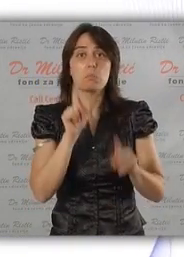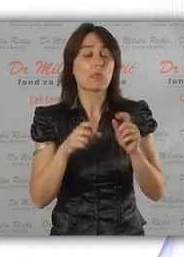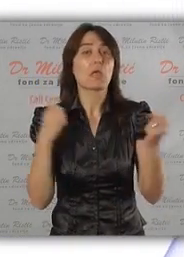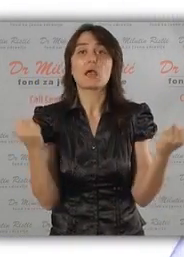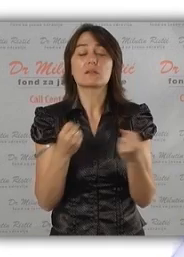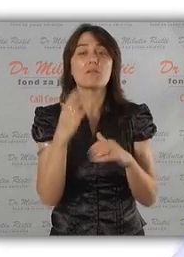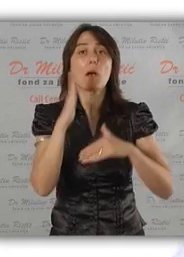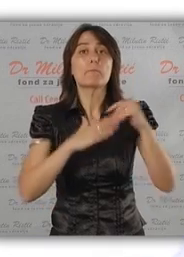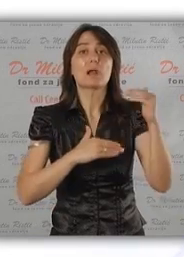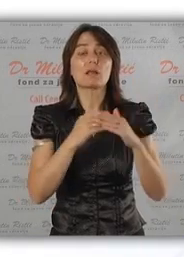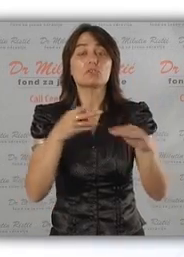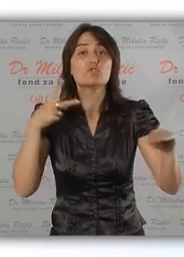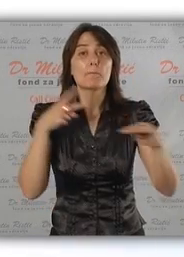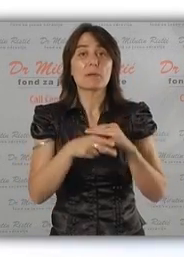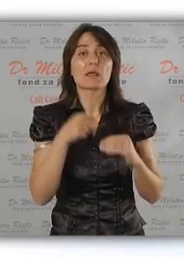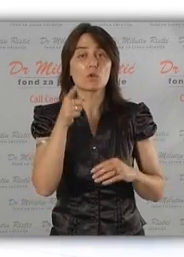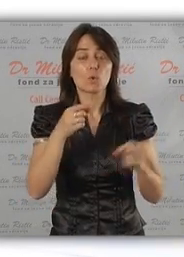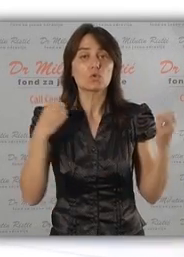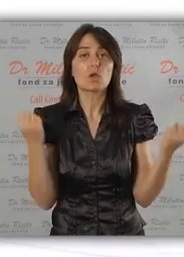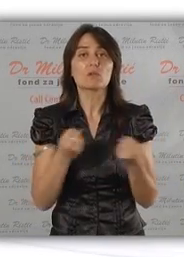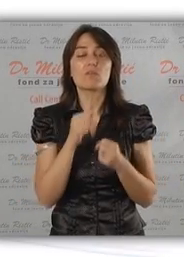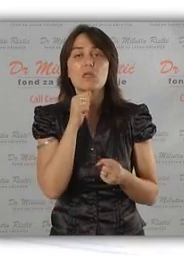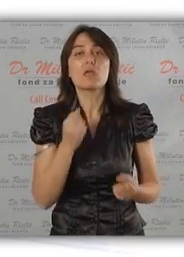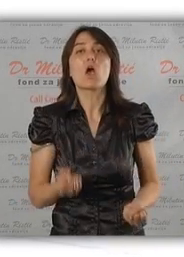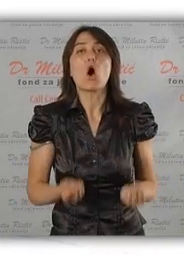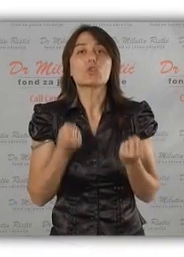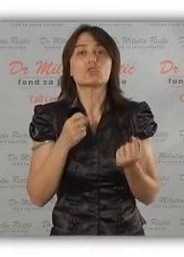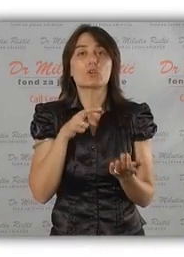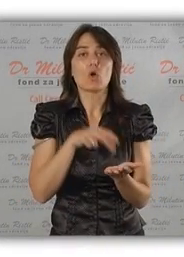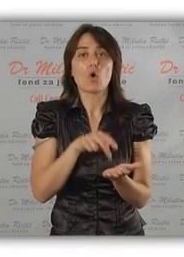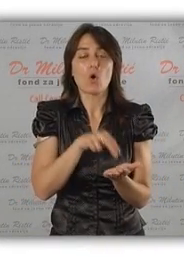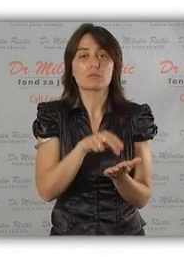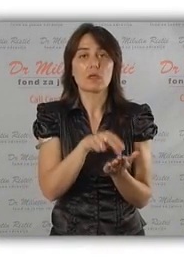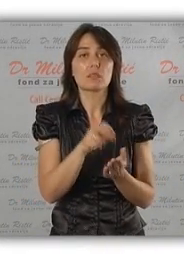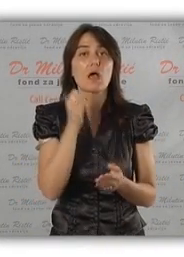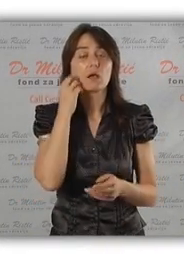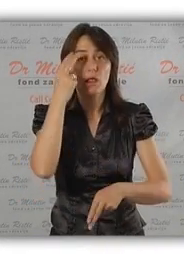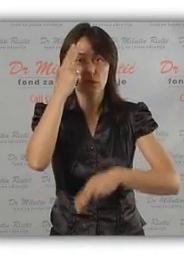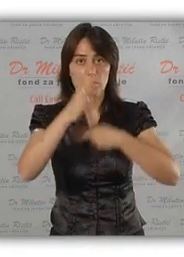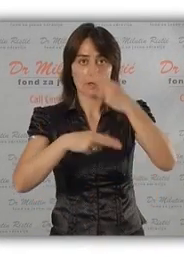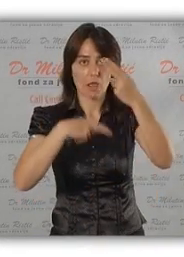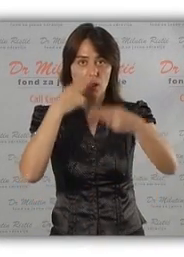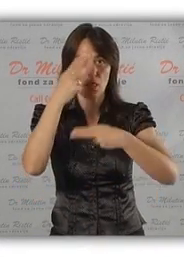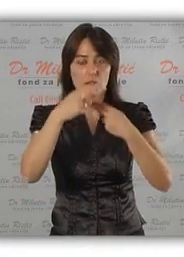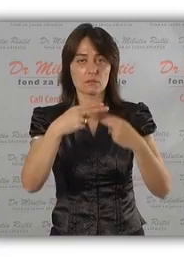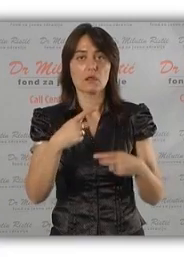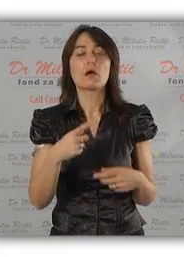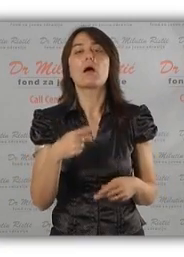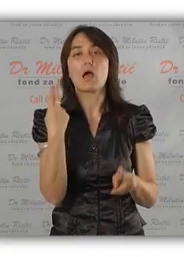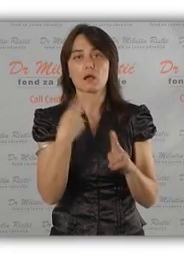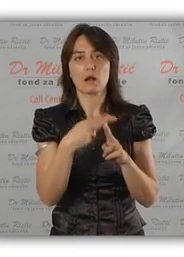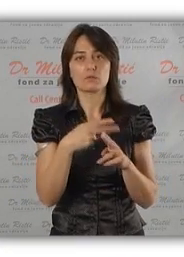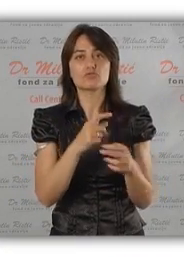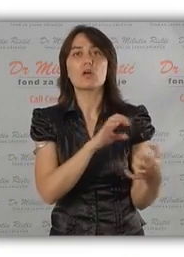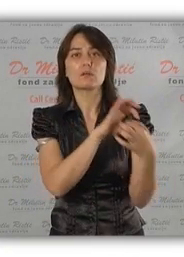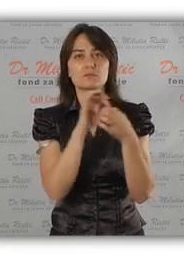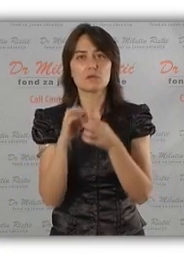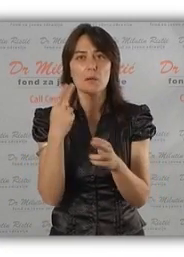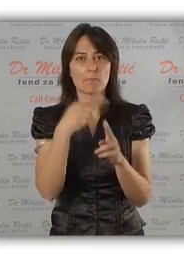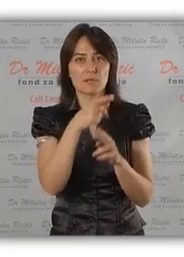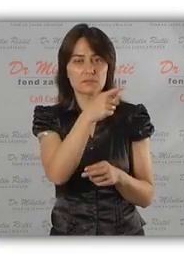koji je nastao iznenada u toku neke aktivnosti, praktično ga prekida u toj aktivnosti i otežanog hodanja. Prilikom